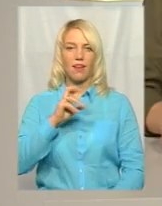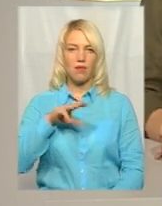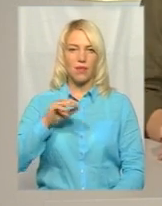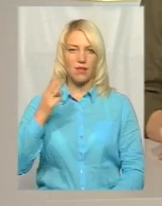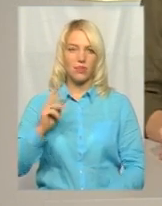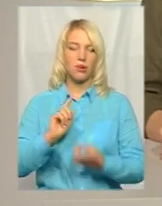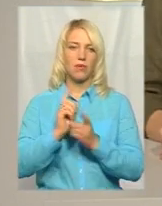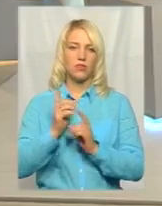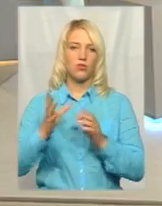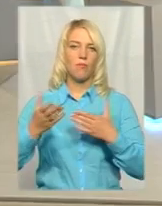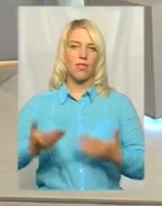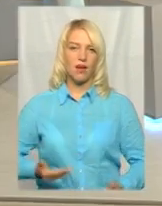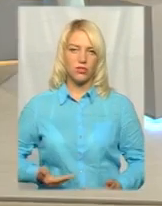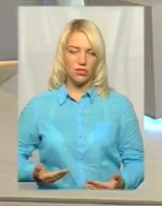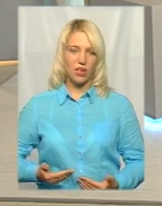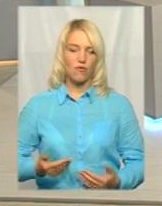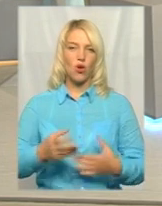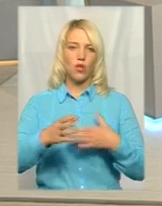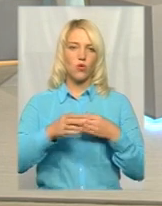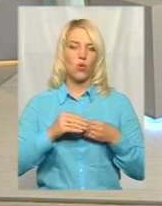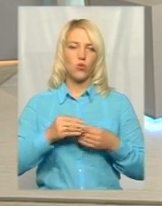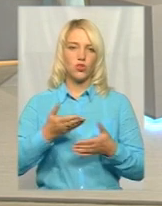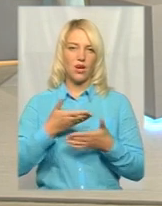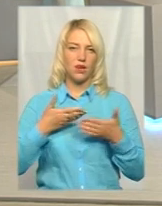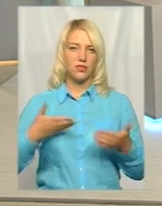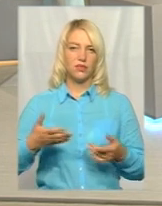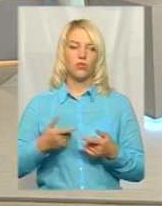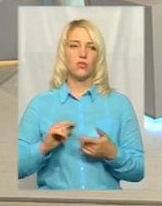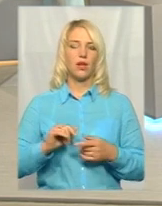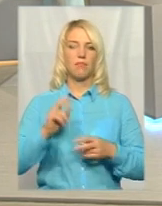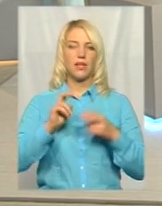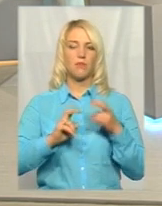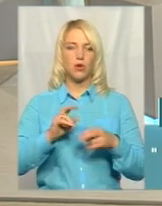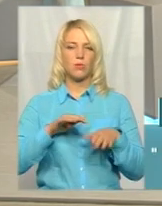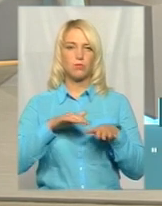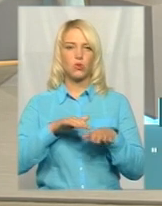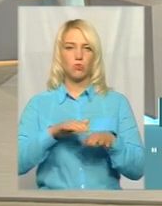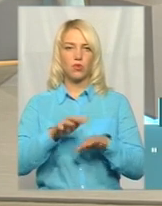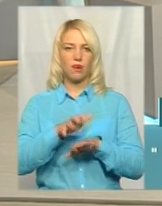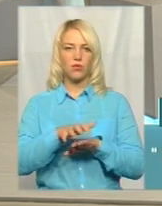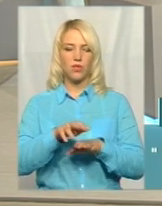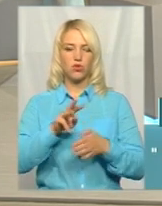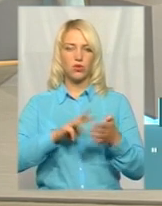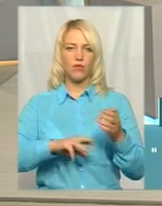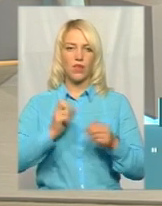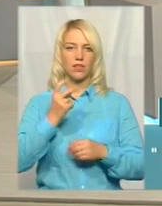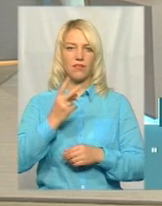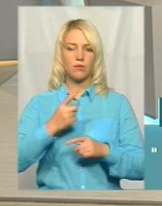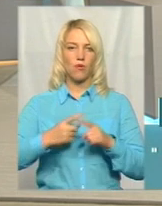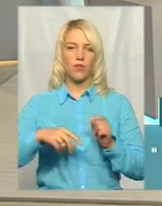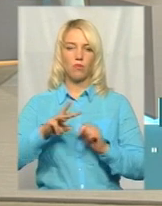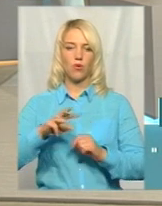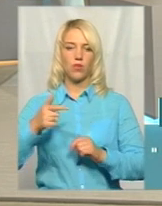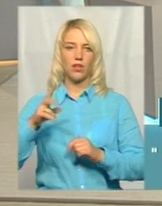Долучайтесь. Пане Віталію, отож, Хмельницьке підприємство з пошиття взуття оштрафували на 2,5 мільйони гривень за те, що